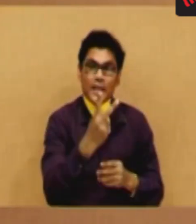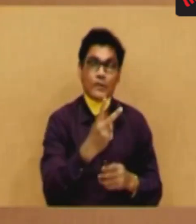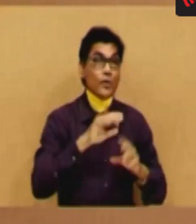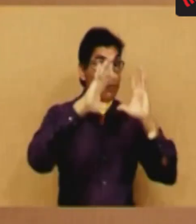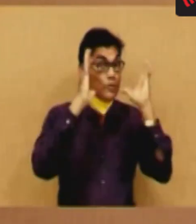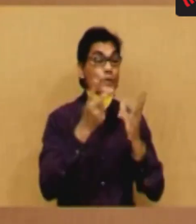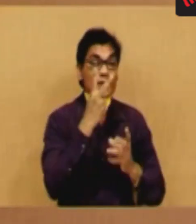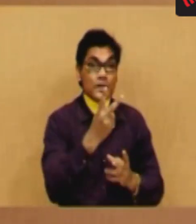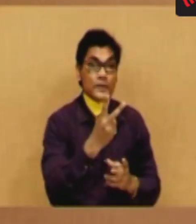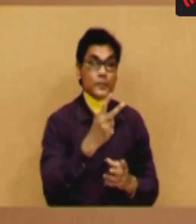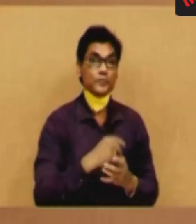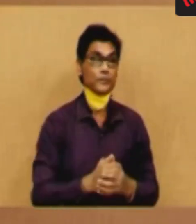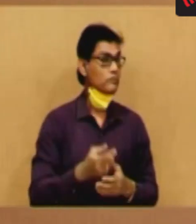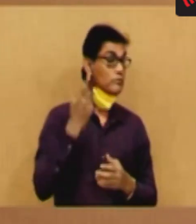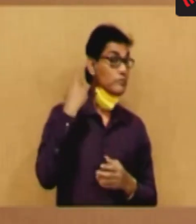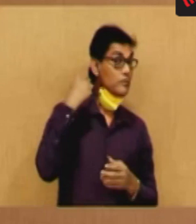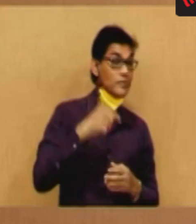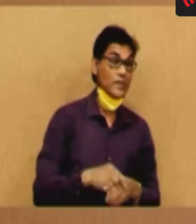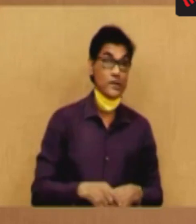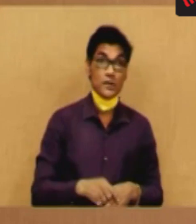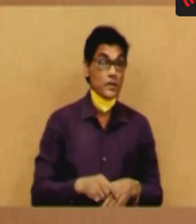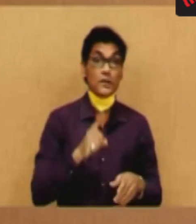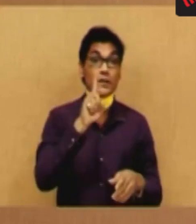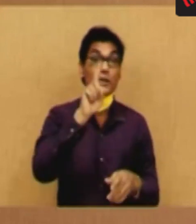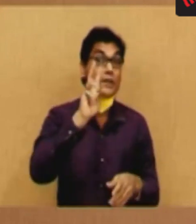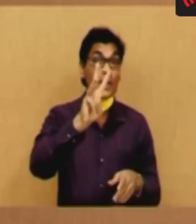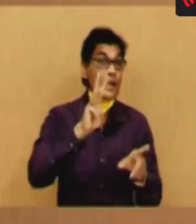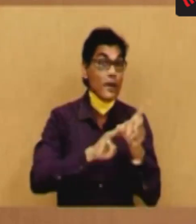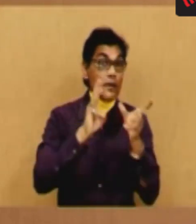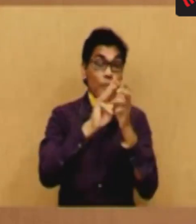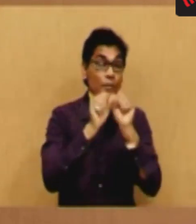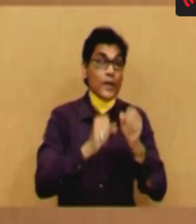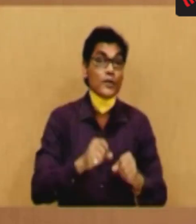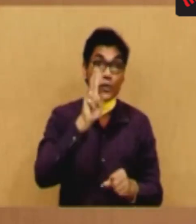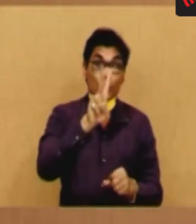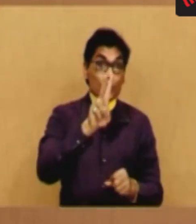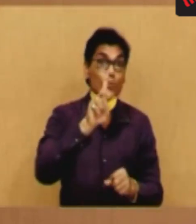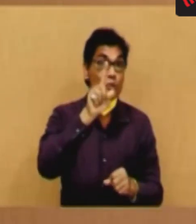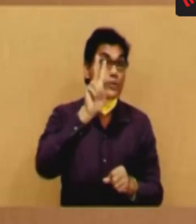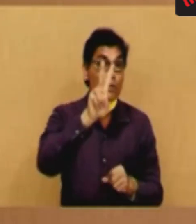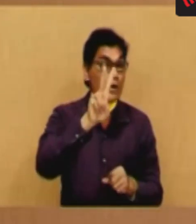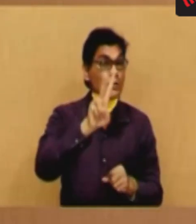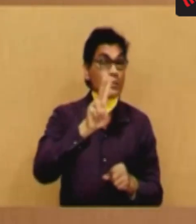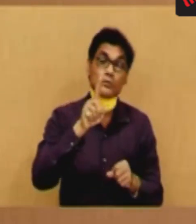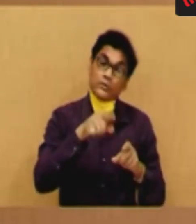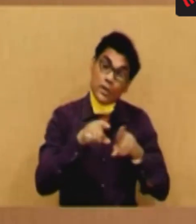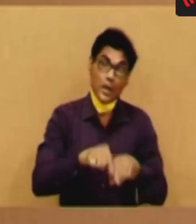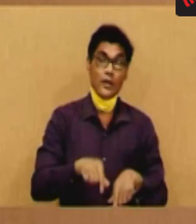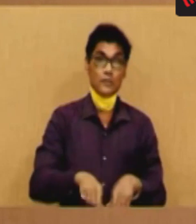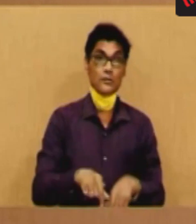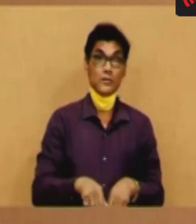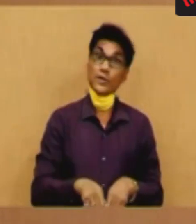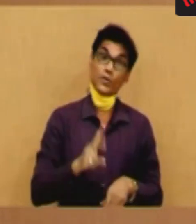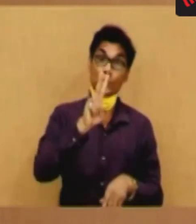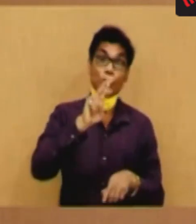ବିଶ୍ୱ କଥା ତାହେଲେ ଗତକାଲି ଥିଲା 13 ମଇ, 13 ତାରିଖ ଦିନ 212 ଦେଶ ଏବଂ 2 ଜାହାଜ ଆକ୍ରାନ୍ତ ହୋଇଥିଲେ,